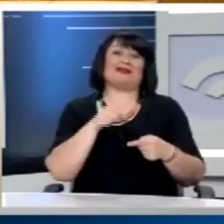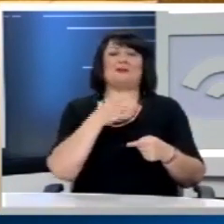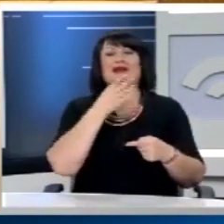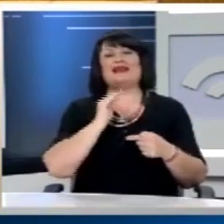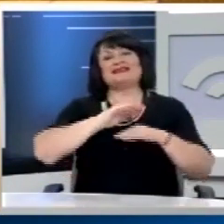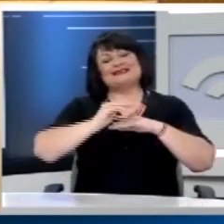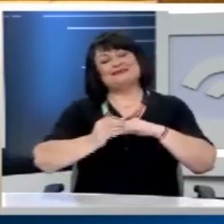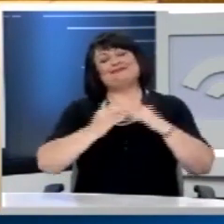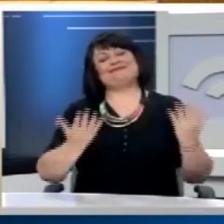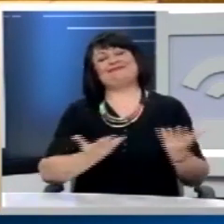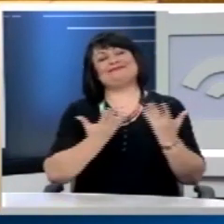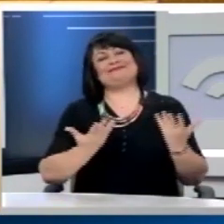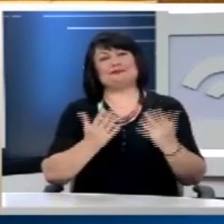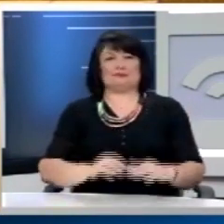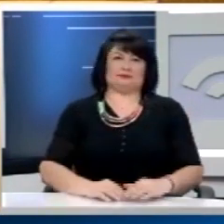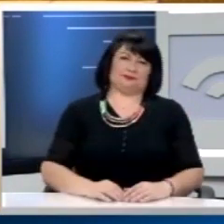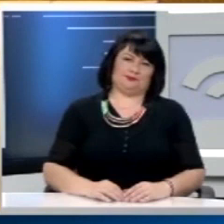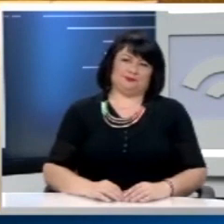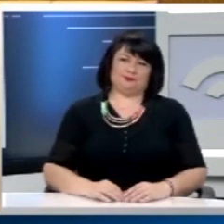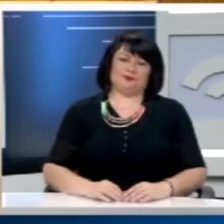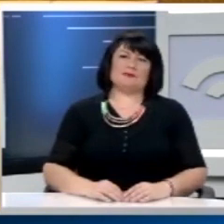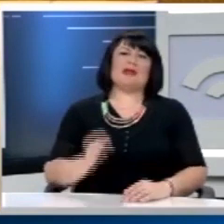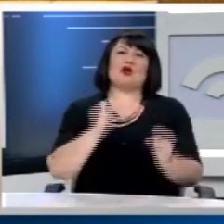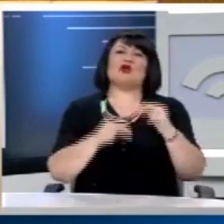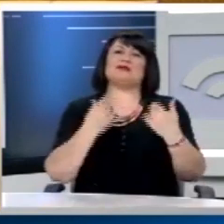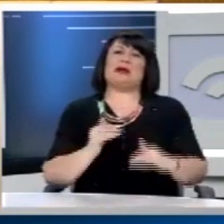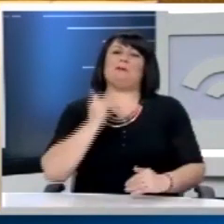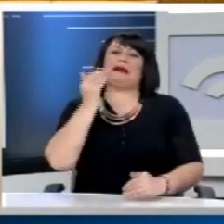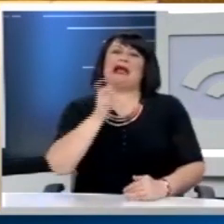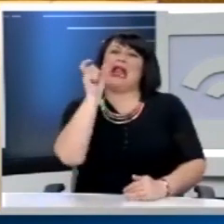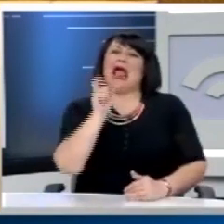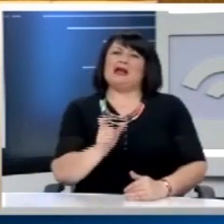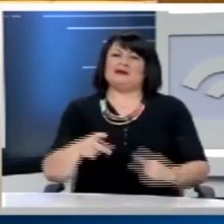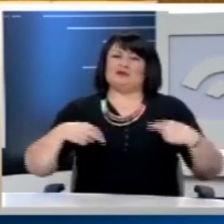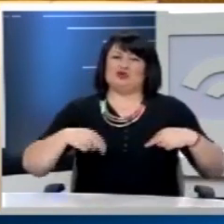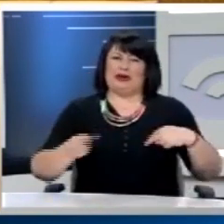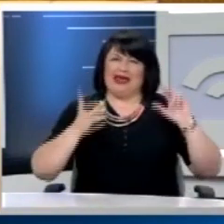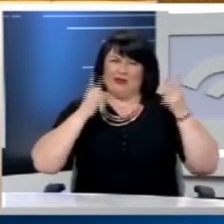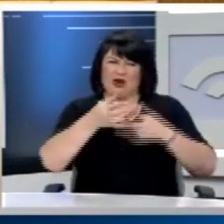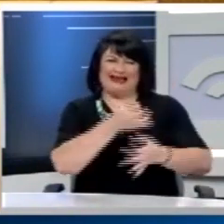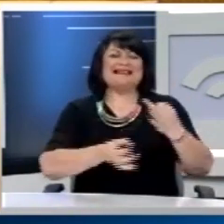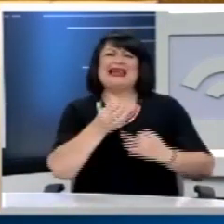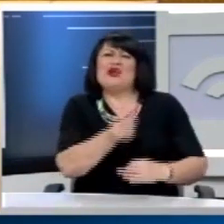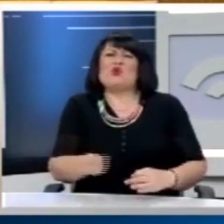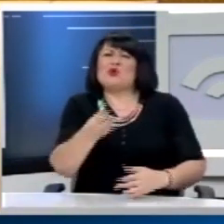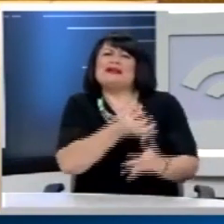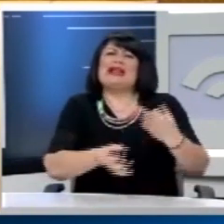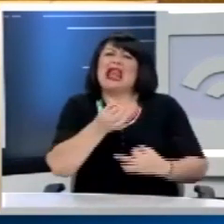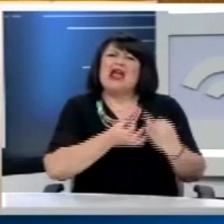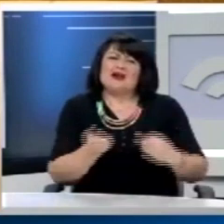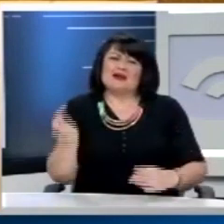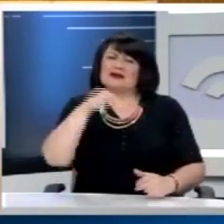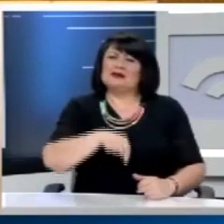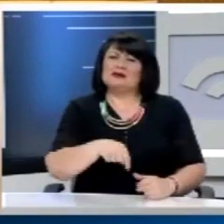αγαπησιάρικα. Η φράση που ακούγεται μετεκλογικά περισσότερο από τους υπουργούς της Νέας Δημοκρατίας, ότι δεν ήρθαμε για